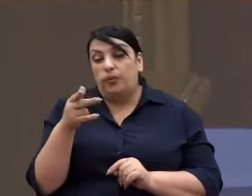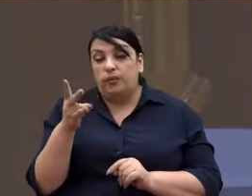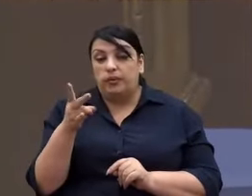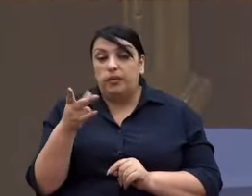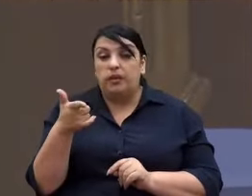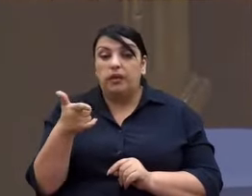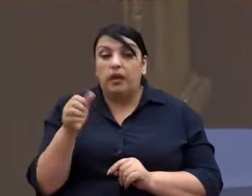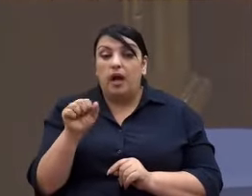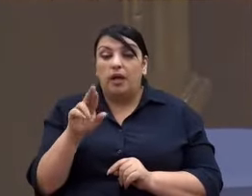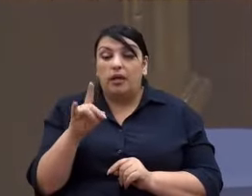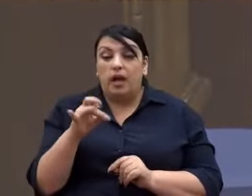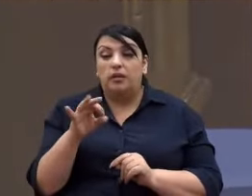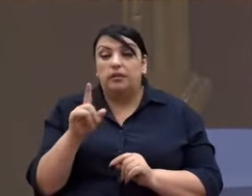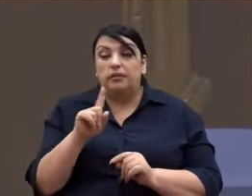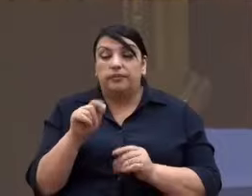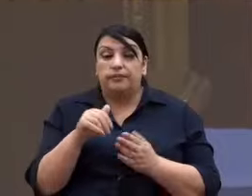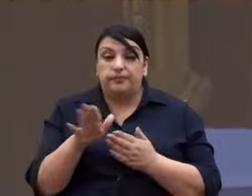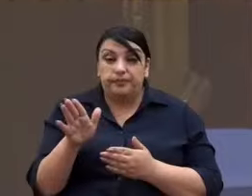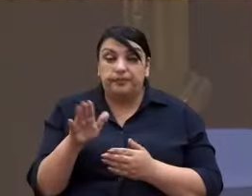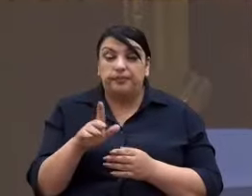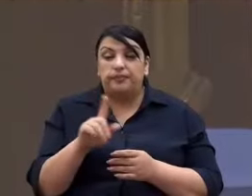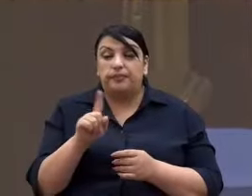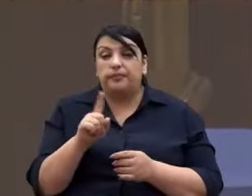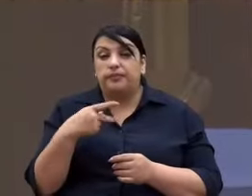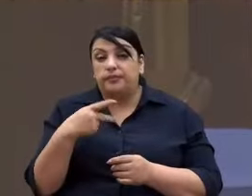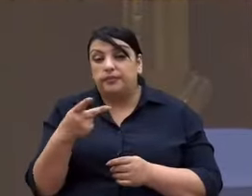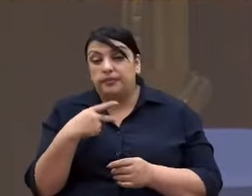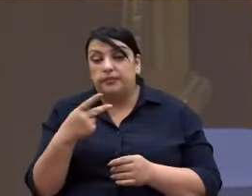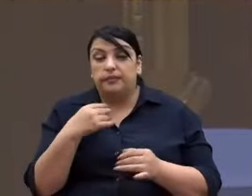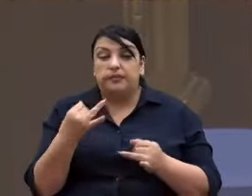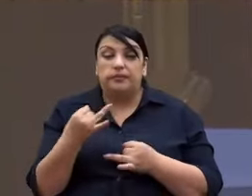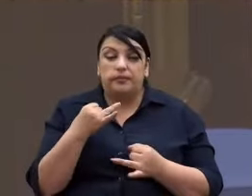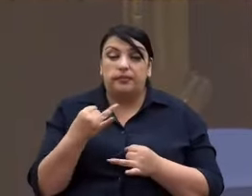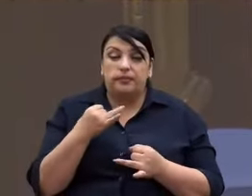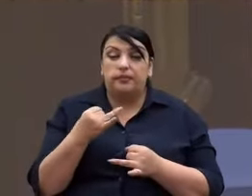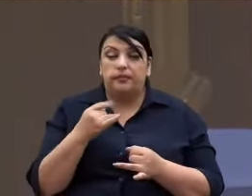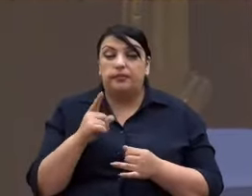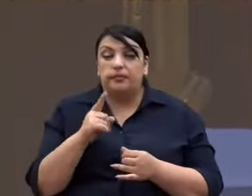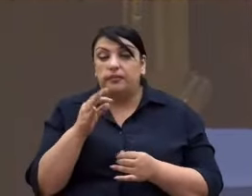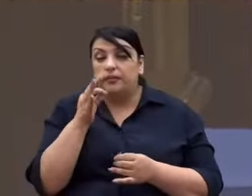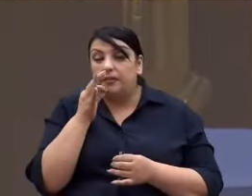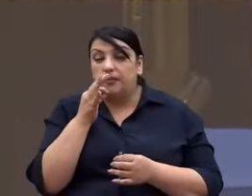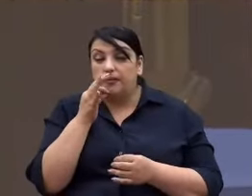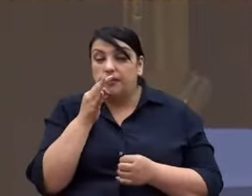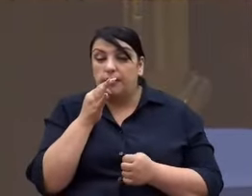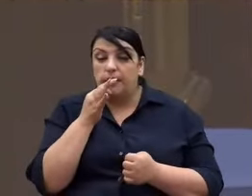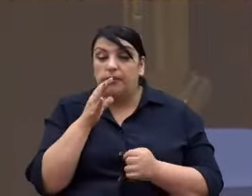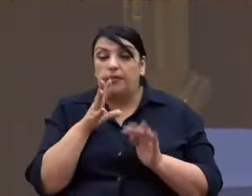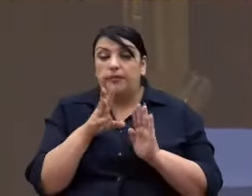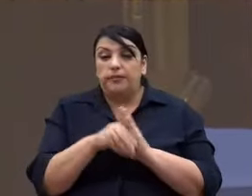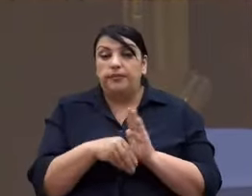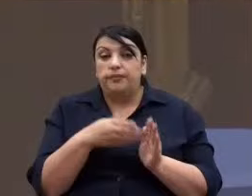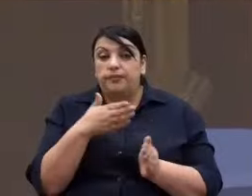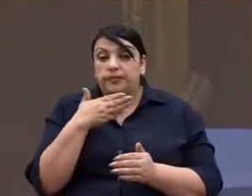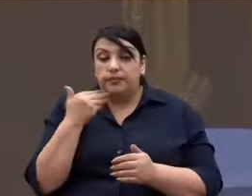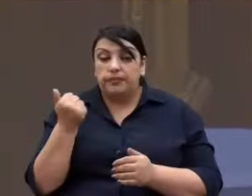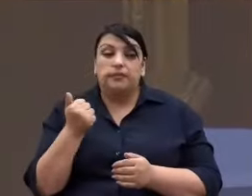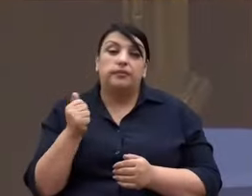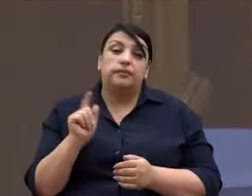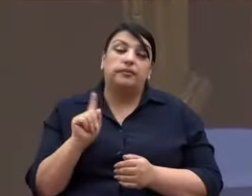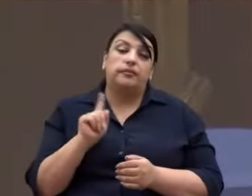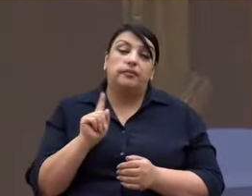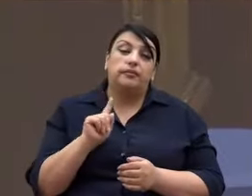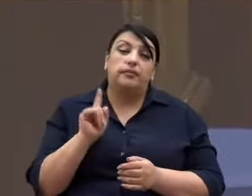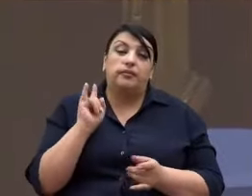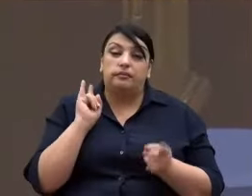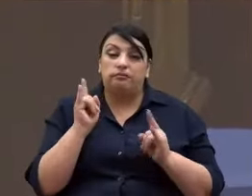և վիզաների ազատականացման երկխոսության մեկնարկը թերևս տրված չէ, չնայած այս մասով բավականին դրական ազդակներ ենք